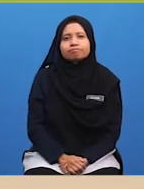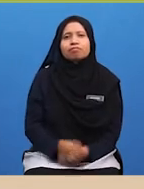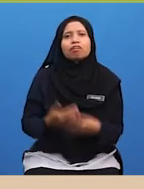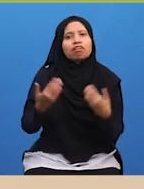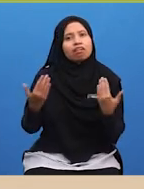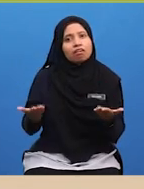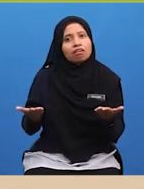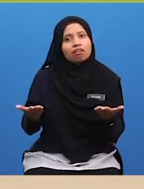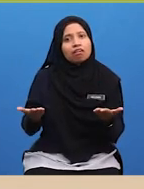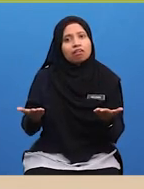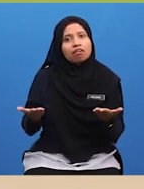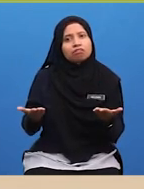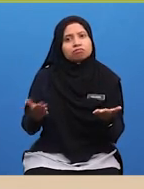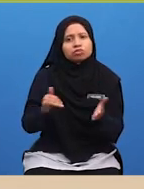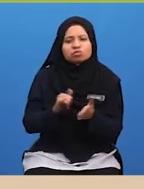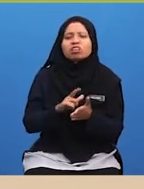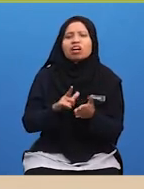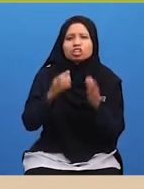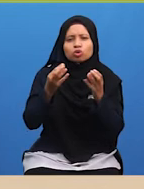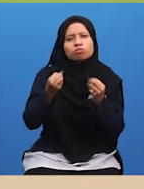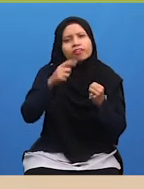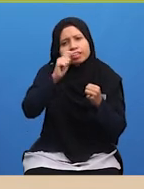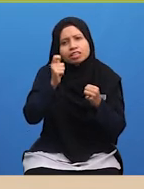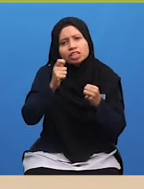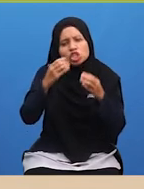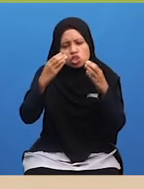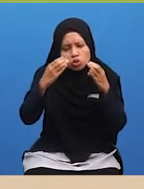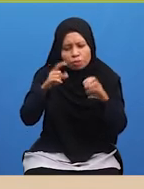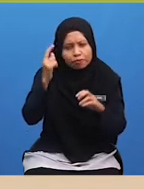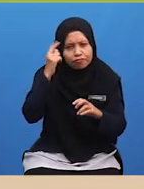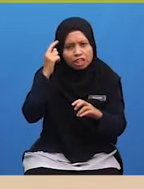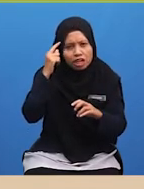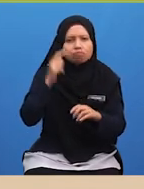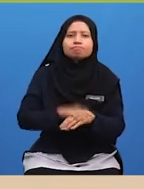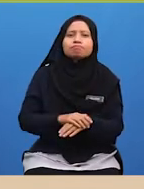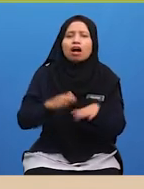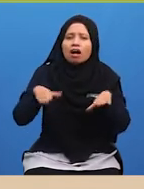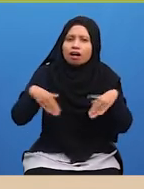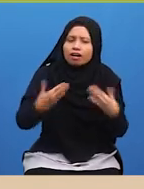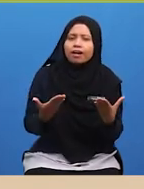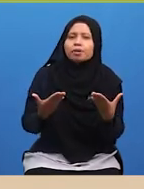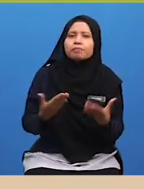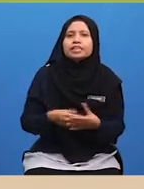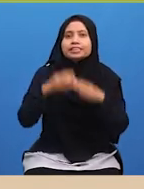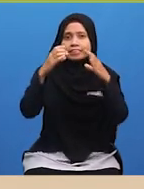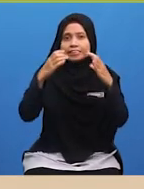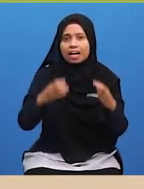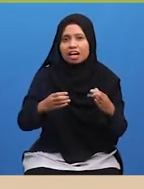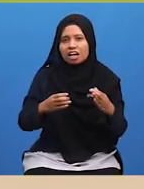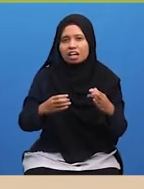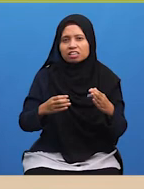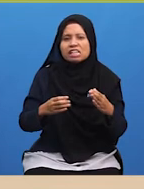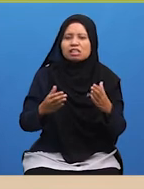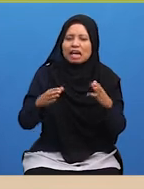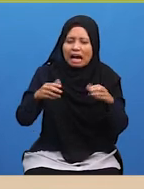Ha, itulah cikgu nak tanya ni. Cuba fikirkan bagaimanakah cara